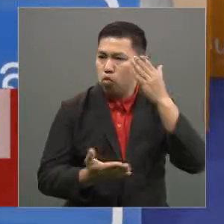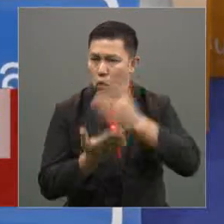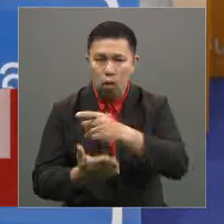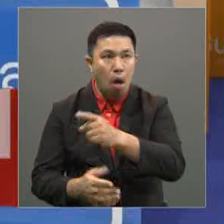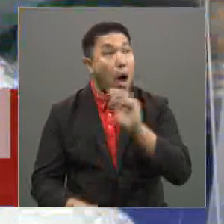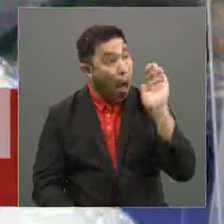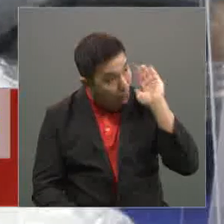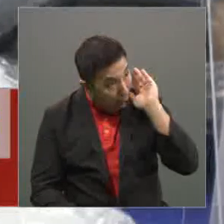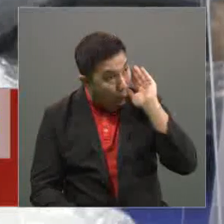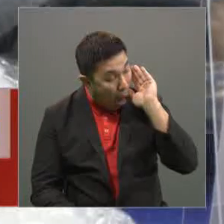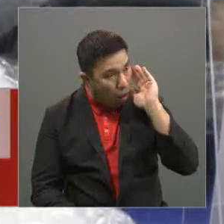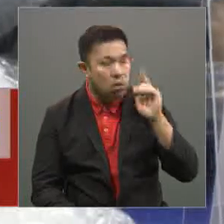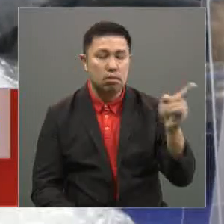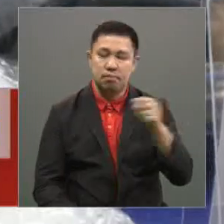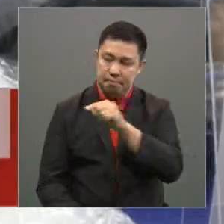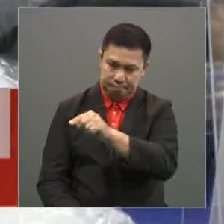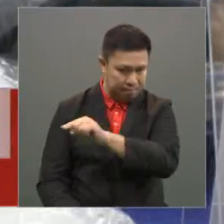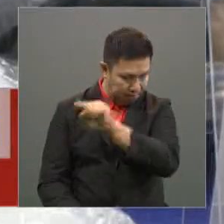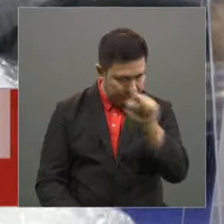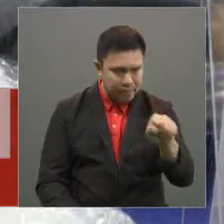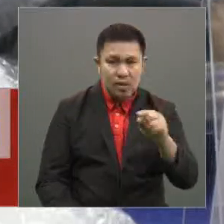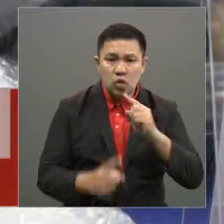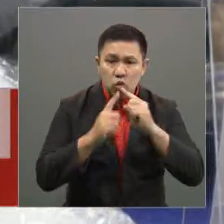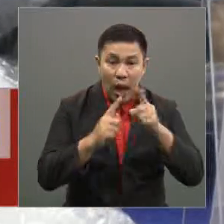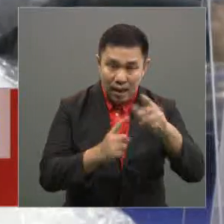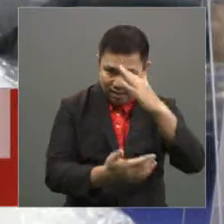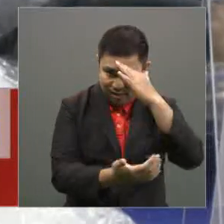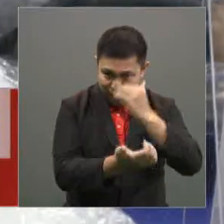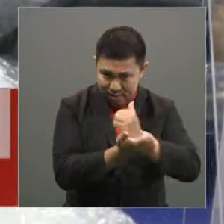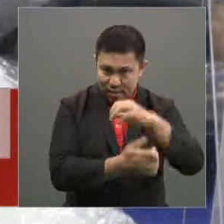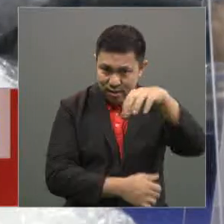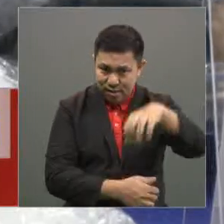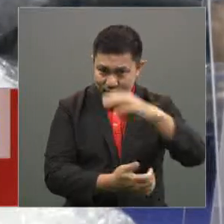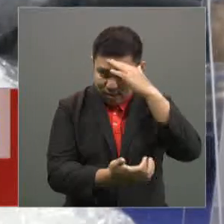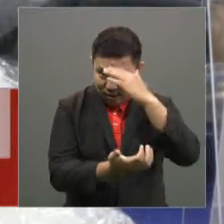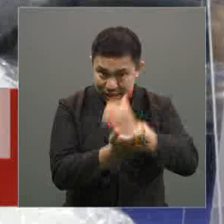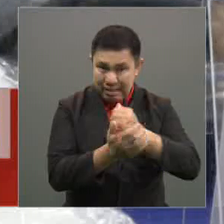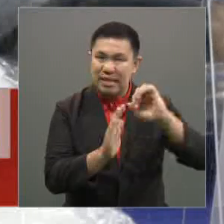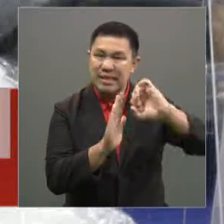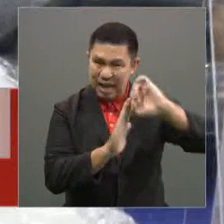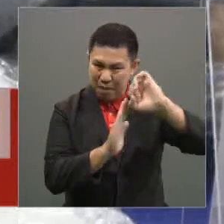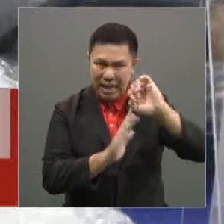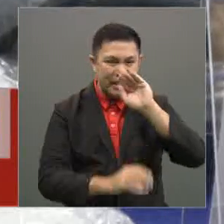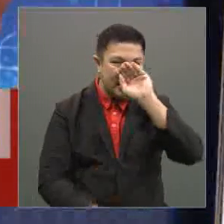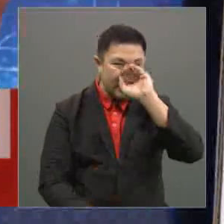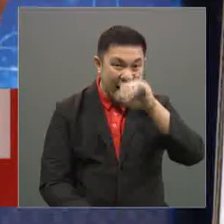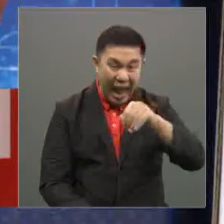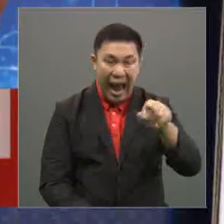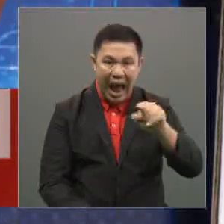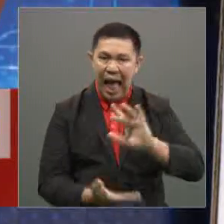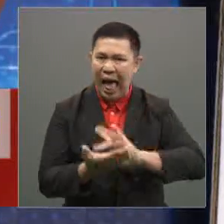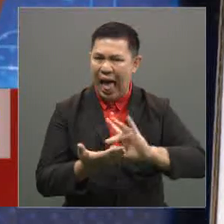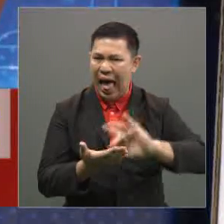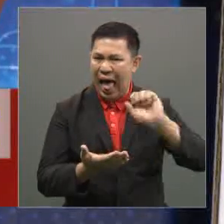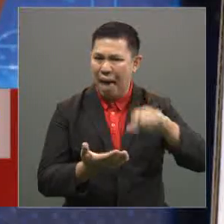เชื่อมิจฉาชีพก็เลยให้ติดต่อกับบุคคลที่อ้างว่าเป็นตำรวจสถานีตำรวจภูธรช้างเผือกจังหวัดเชียงใหม่ผ่านแอปพลิเคชัน